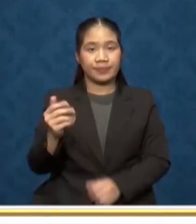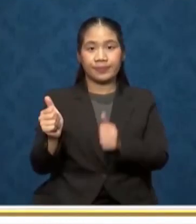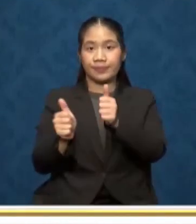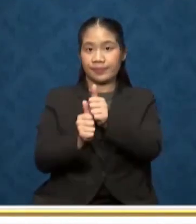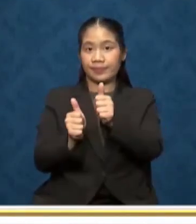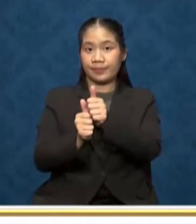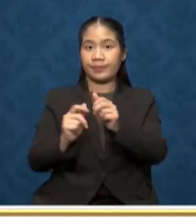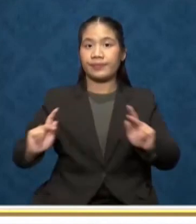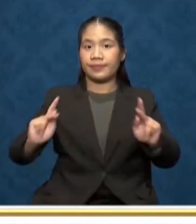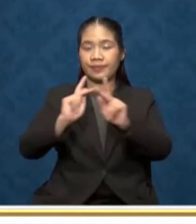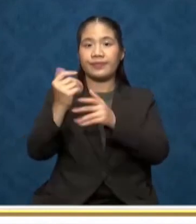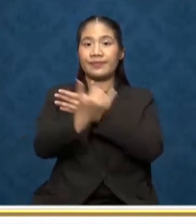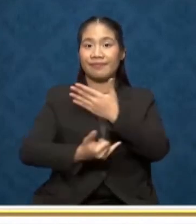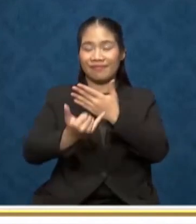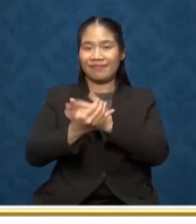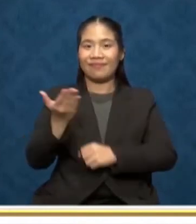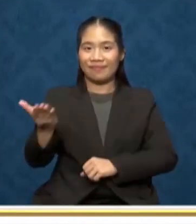วยวกส่วงกางประเทศครับ